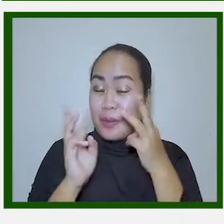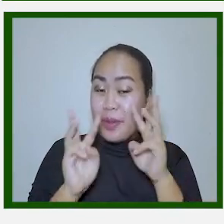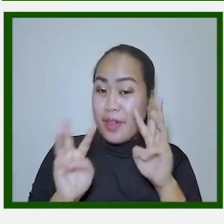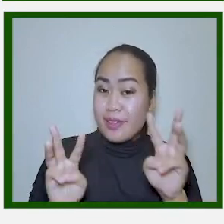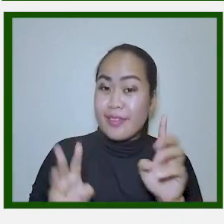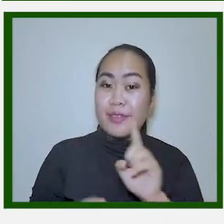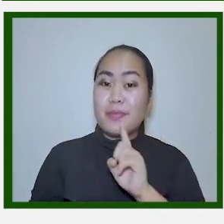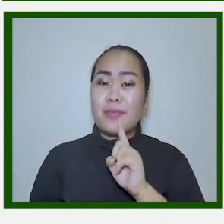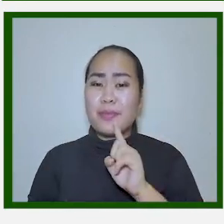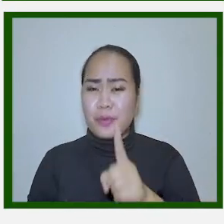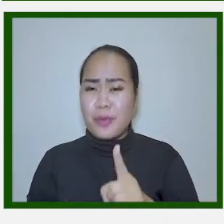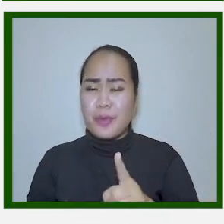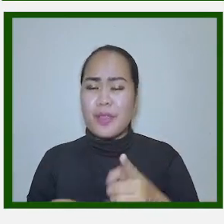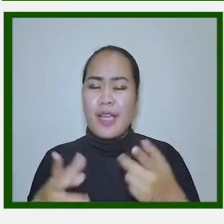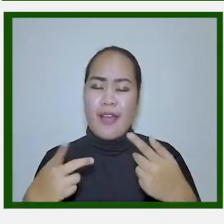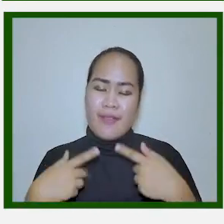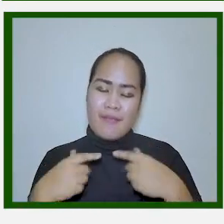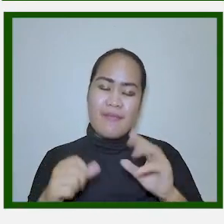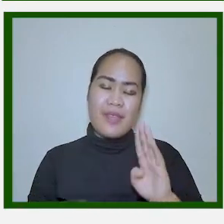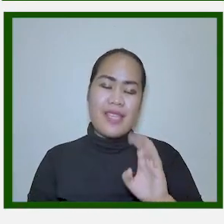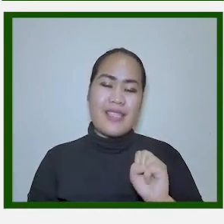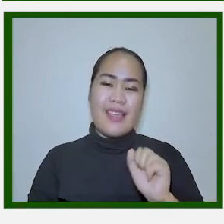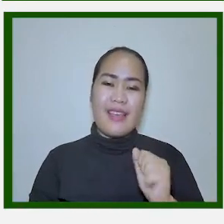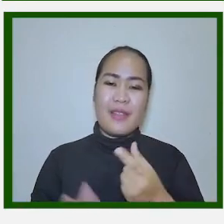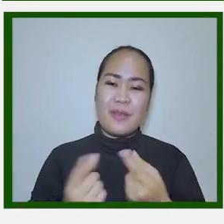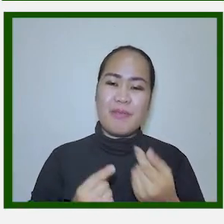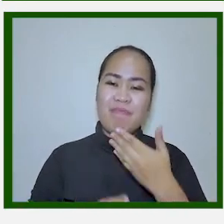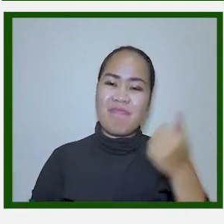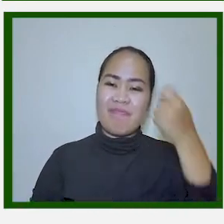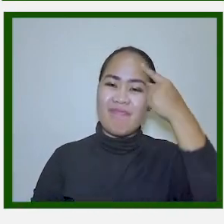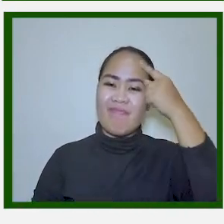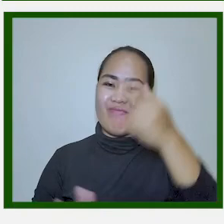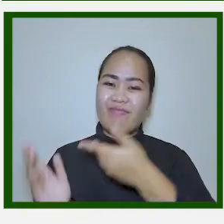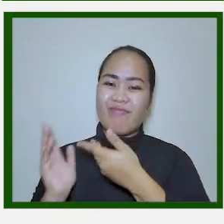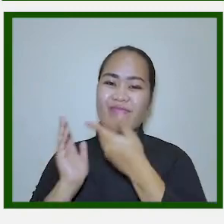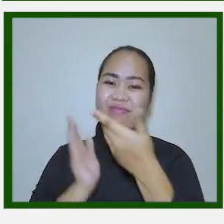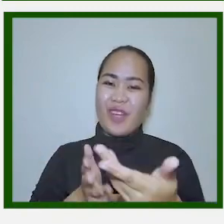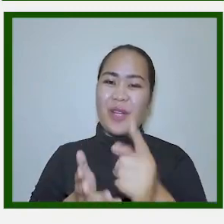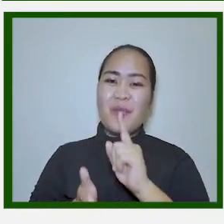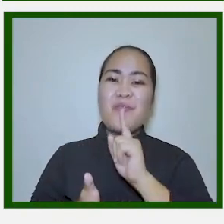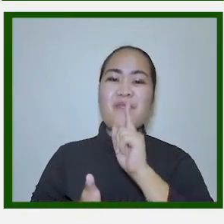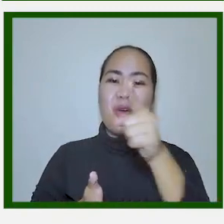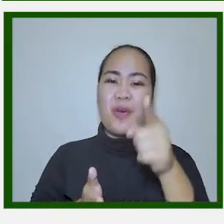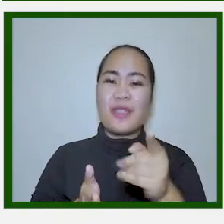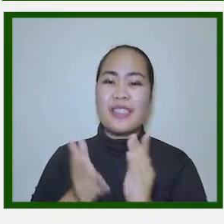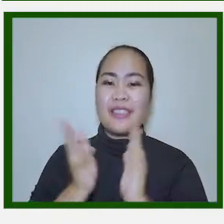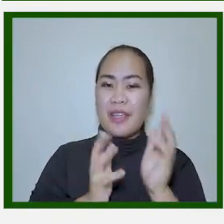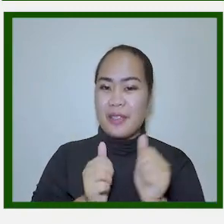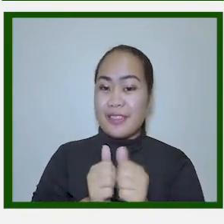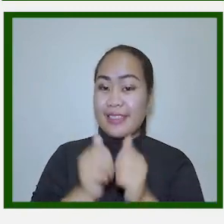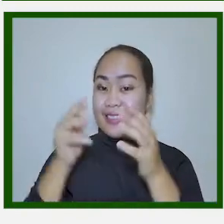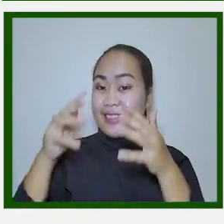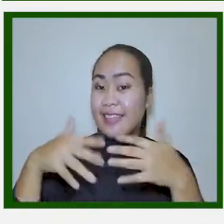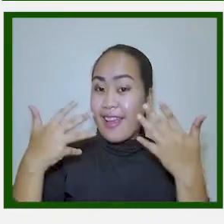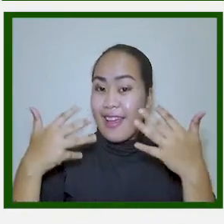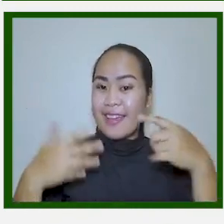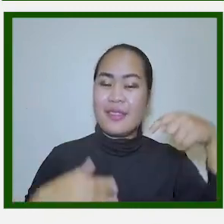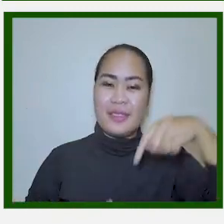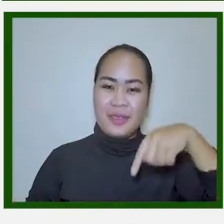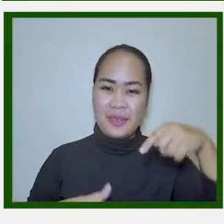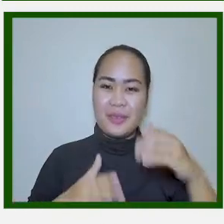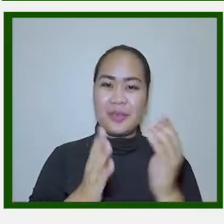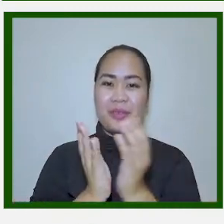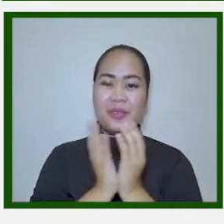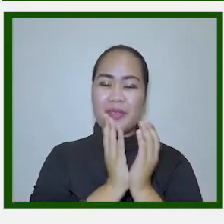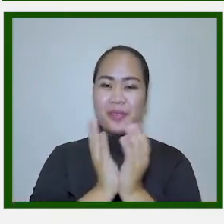po ang tunay na service with a smile para sa ating komunidad. So, mga kabarangay, no, let's be positive, no? Patuloy pa